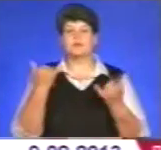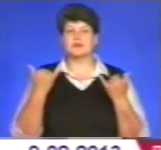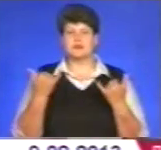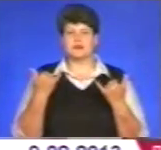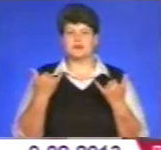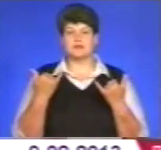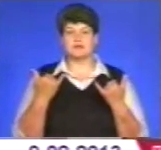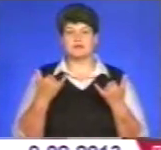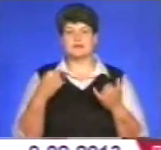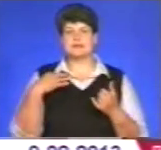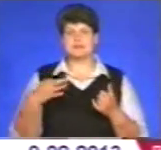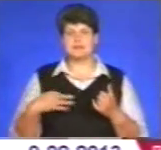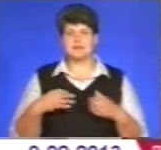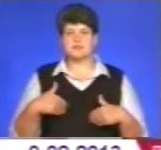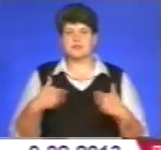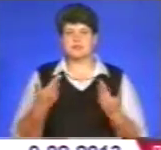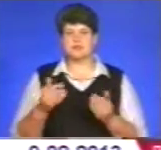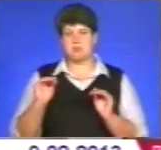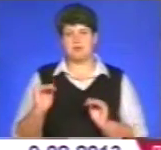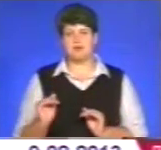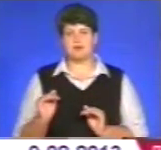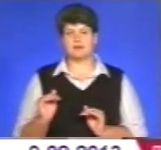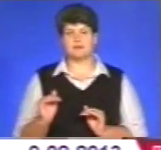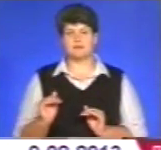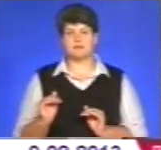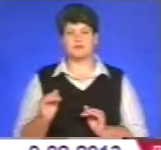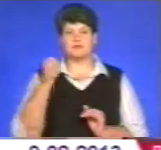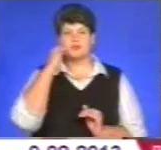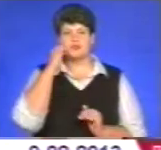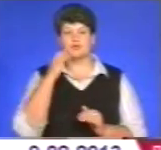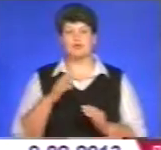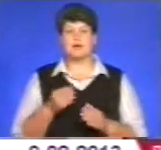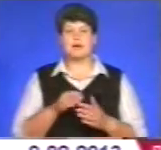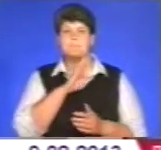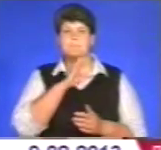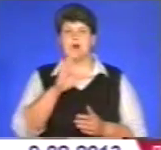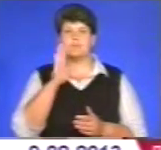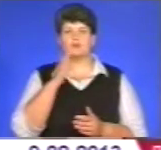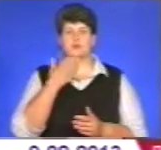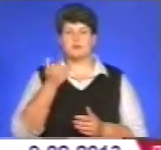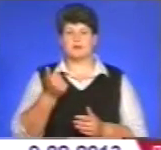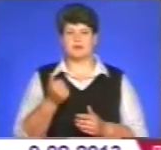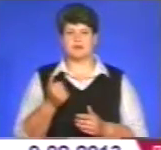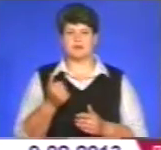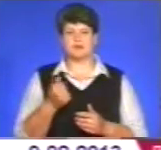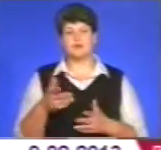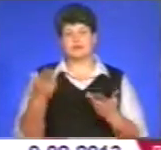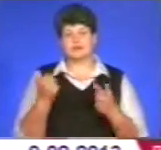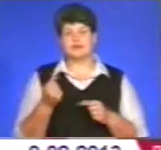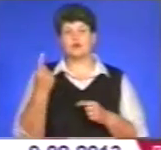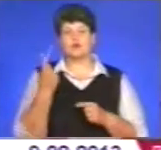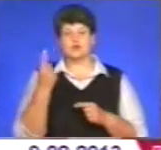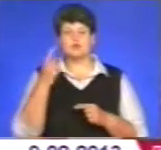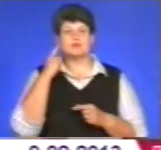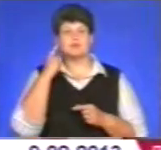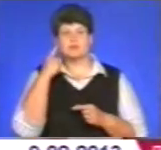син жичить, син маленький. Я думаю, всі перечитають, мамусенько дорогенька, мамунцю мила. Ну, давайте одне, що чи ми хоч сьогодні